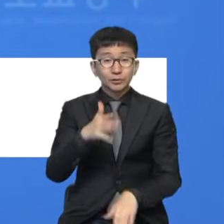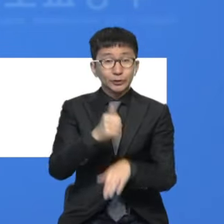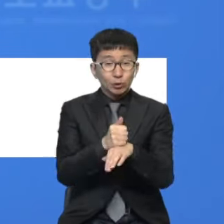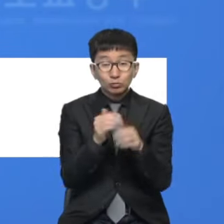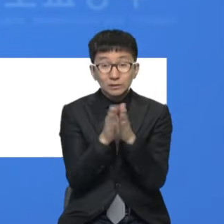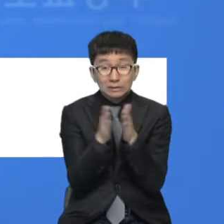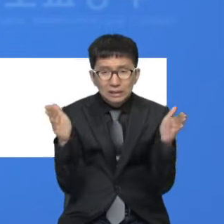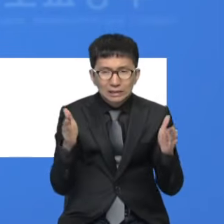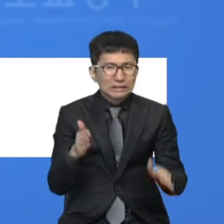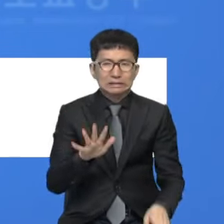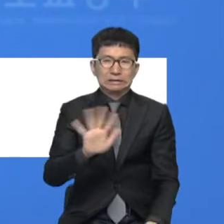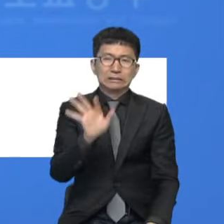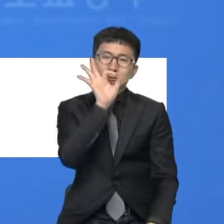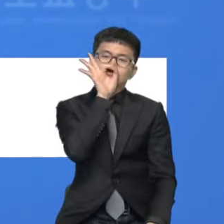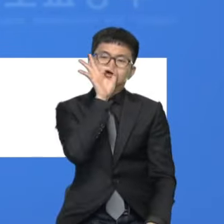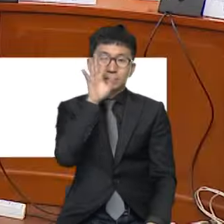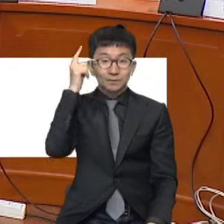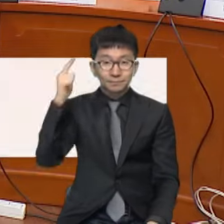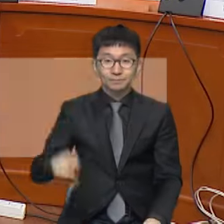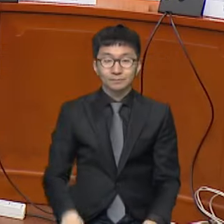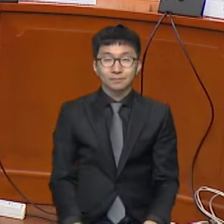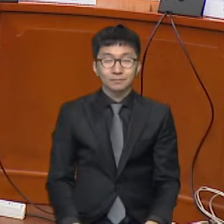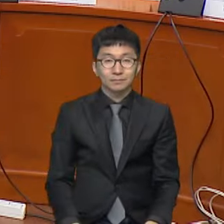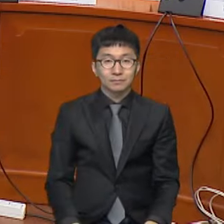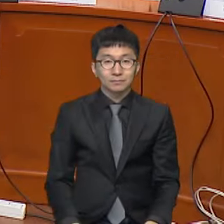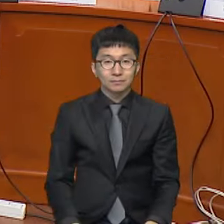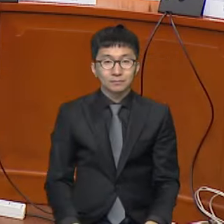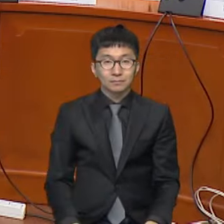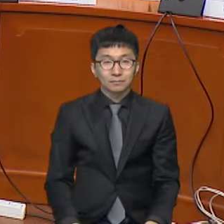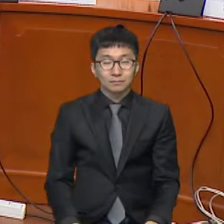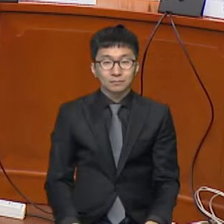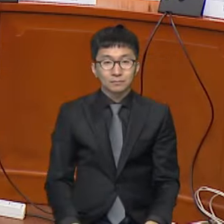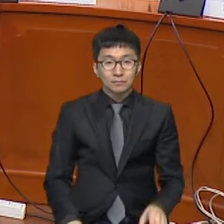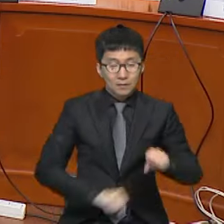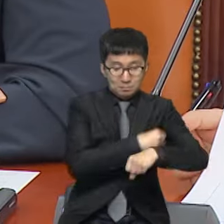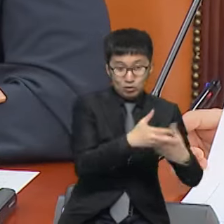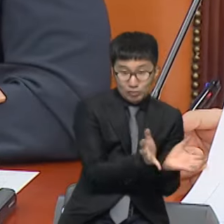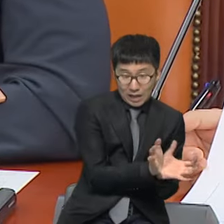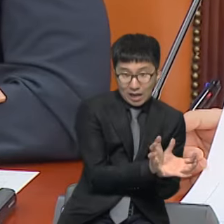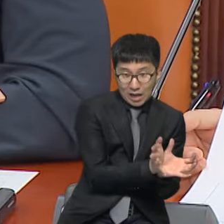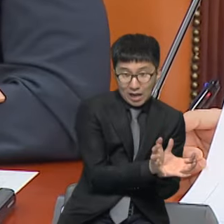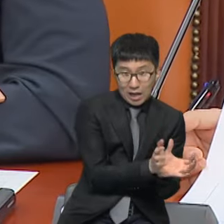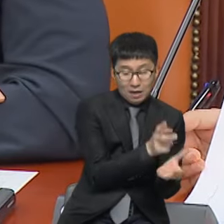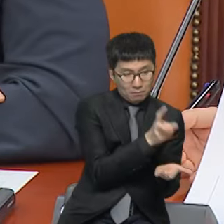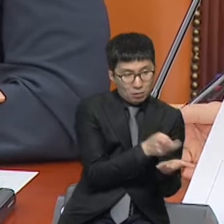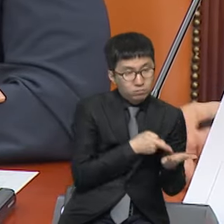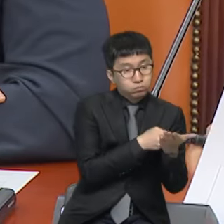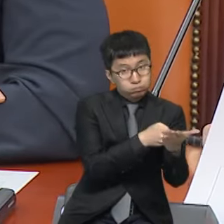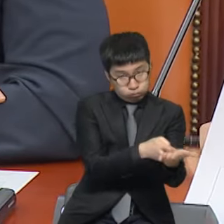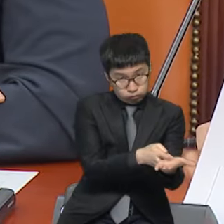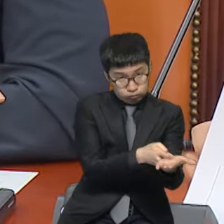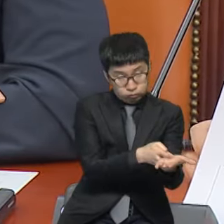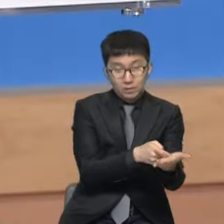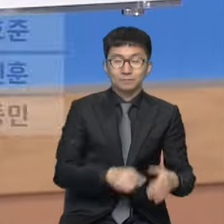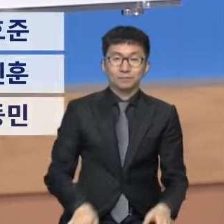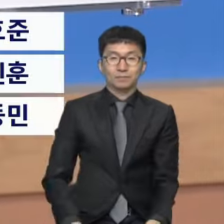데 많은 어려움이 있다고. 이 안은 야당 단독으로 추진돼 내일 본회의 표결을 앞두고